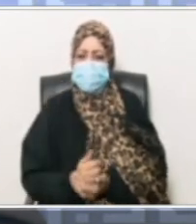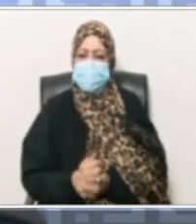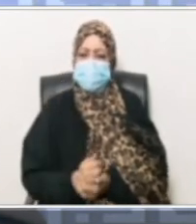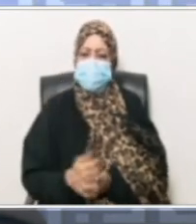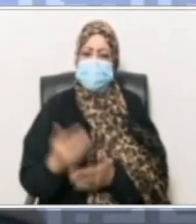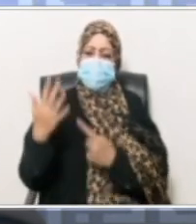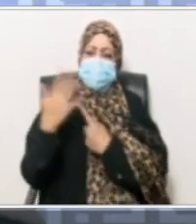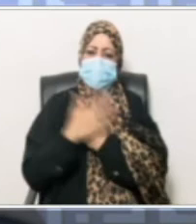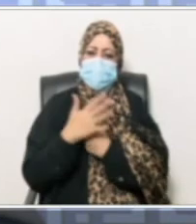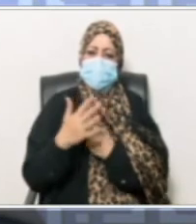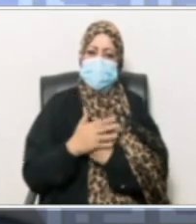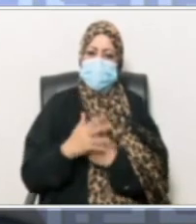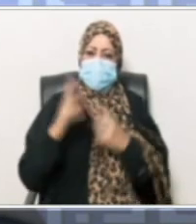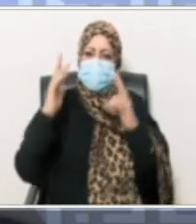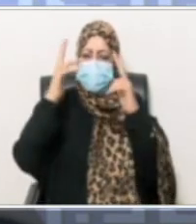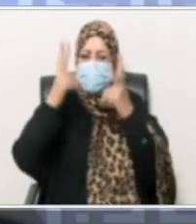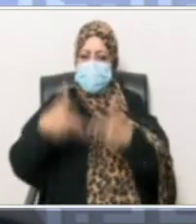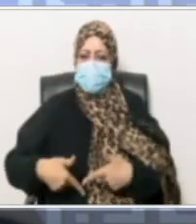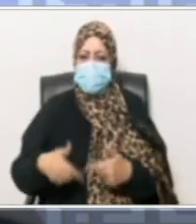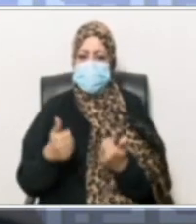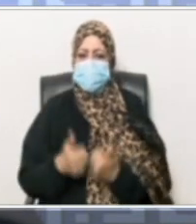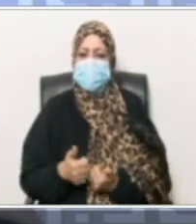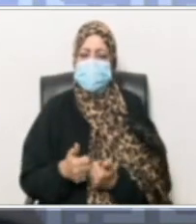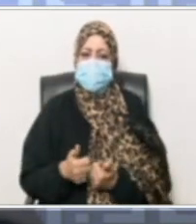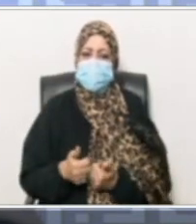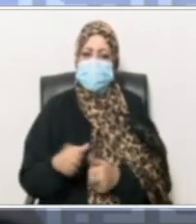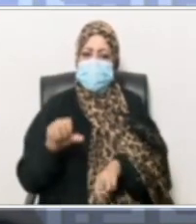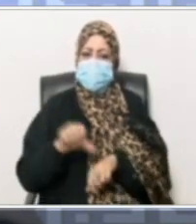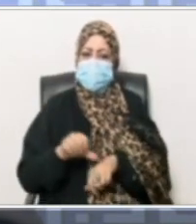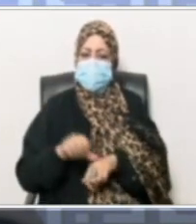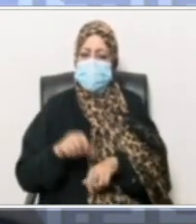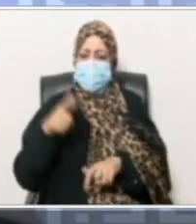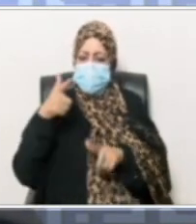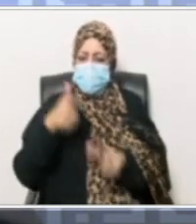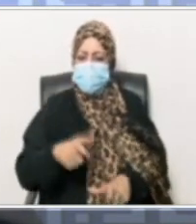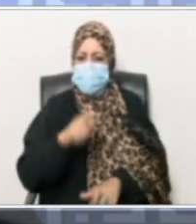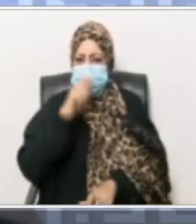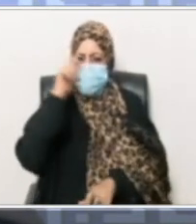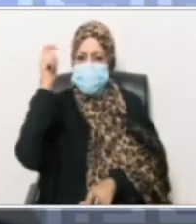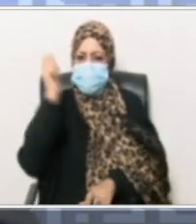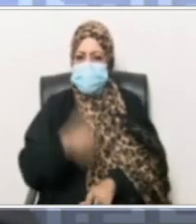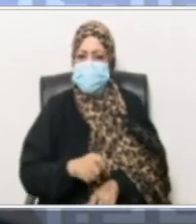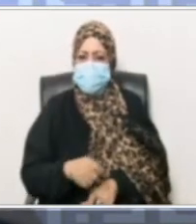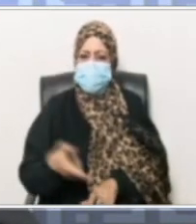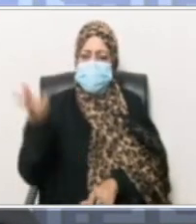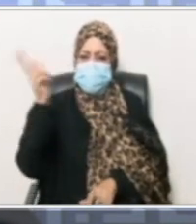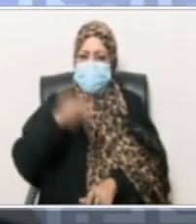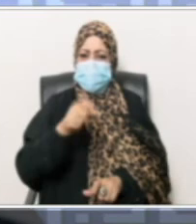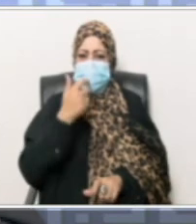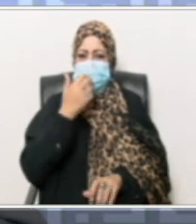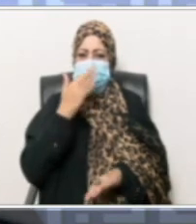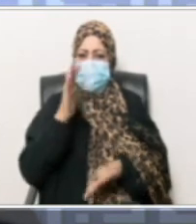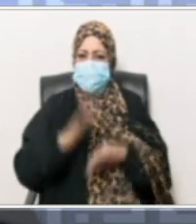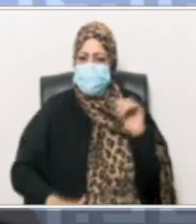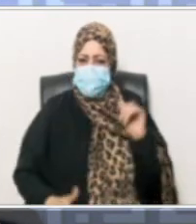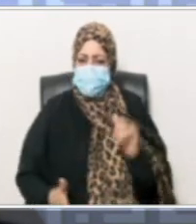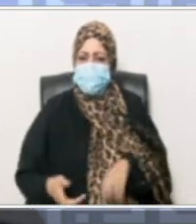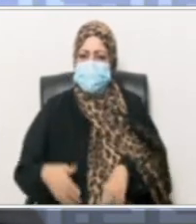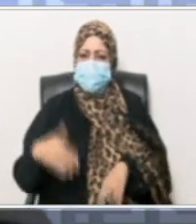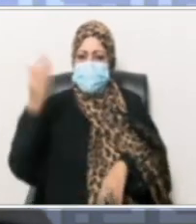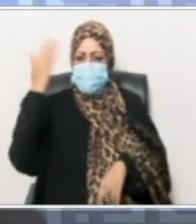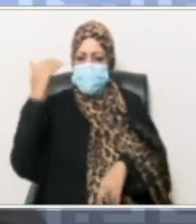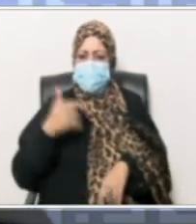كانت طرابلس تهدر وتهدم على رؤوس الأطفال والنساء وتخصف المستشفيات والمطارات والحياة